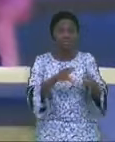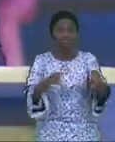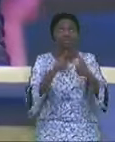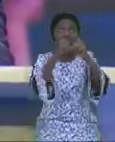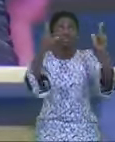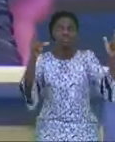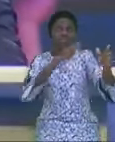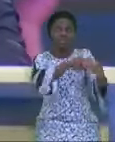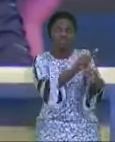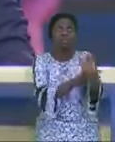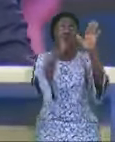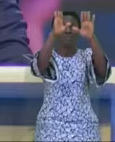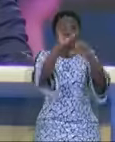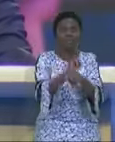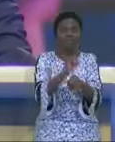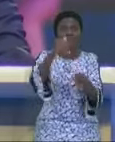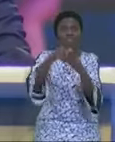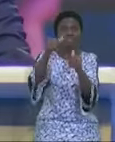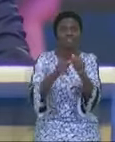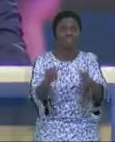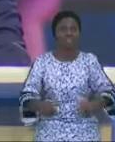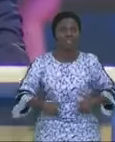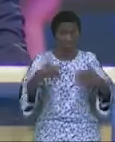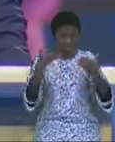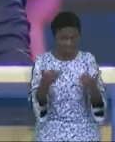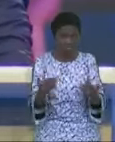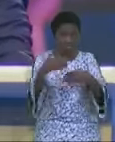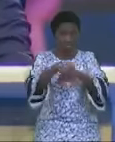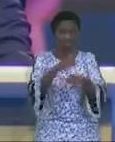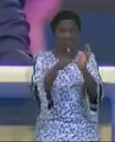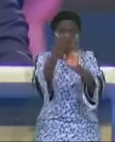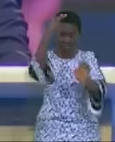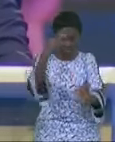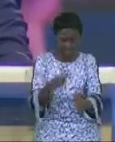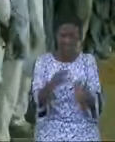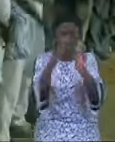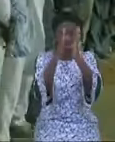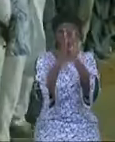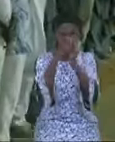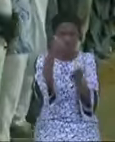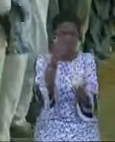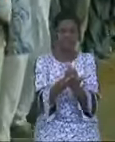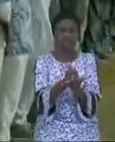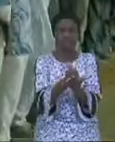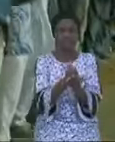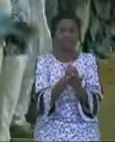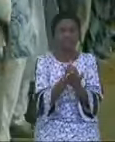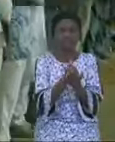et de grandes choses dans chaque vie ce soir au nom de Jésus